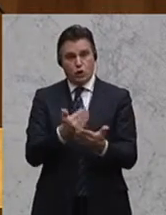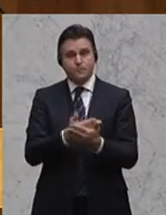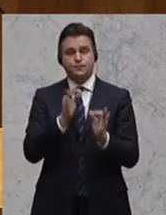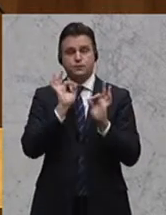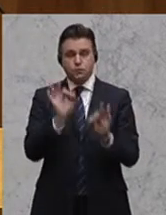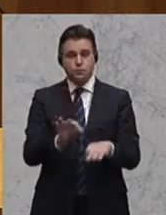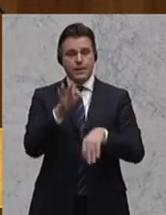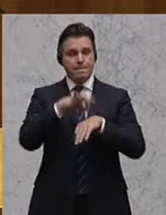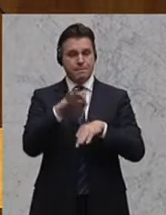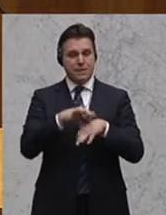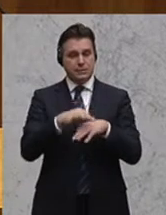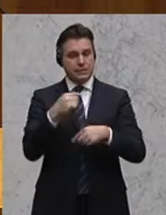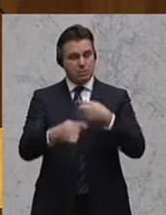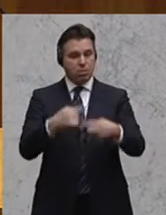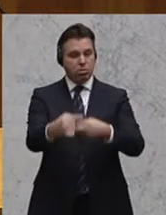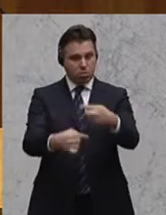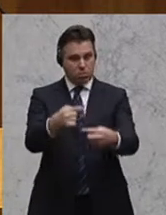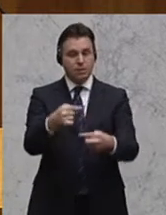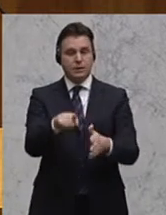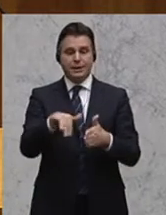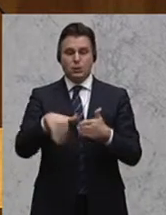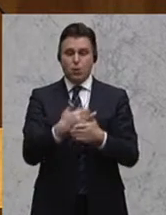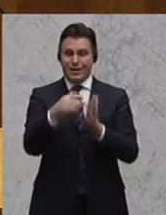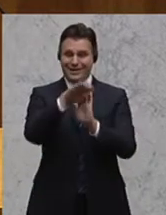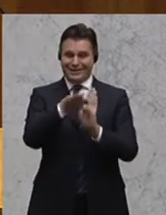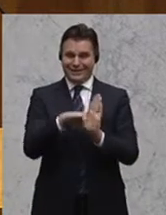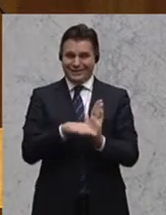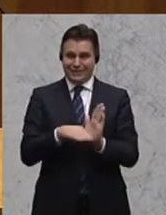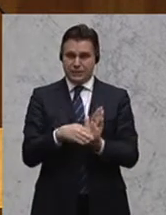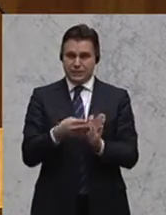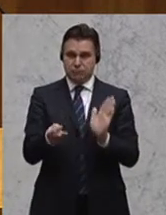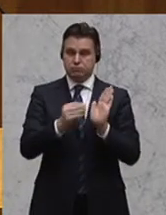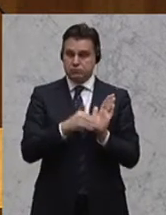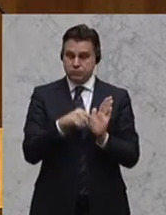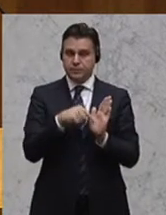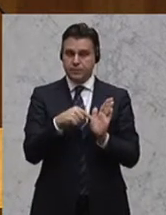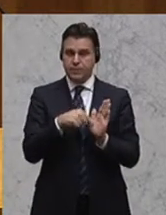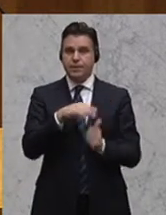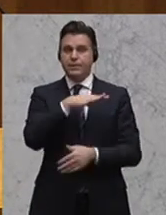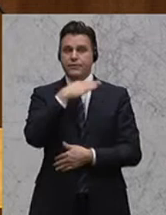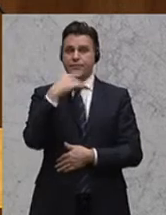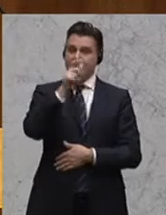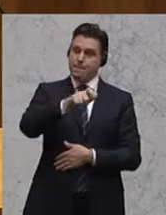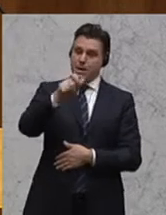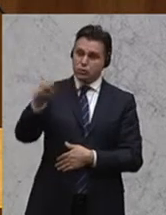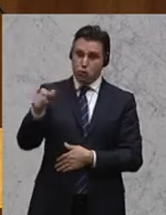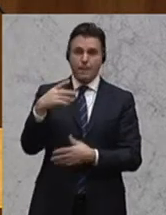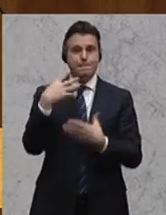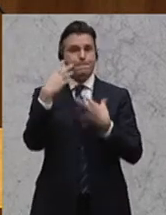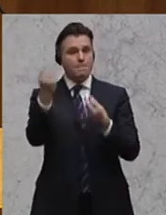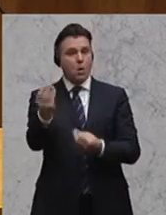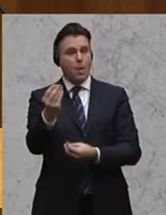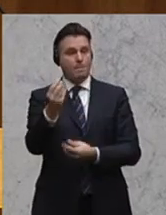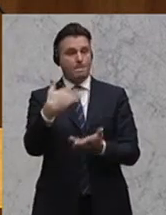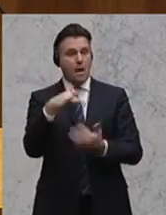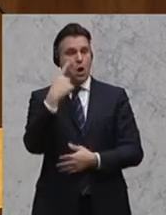Fortpflanzungsmedizin erarbeitet. Und dieser neue Gesetzesvorschlag wird die Möglichkeit schaffen, vielen Menschen Hoffnung, aber